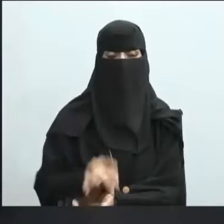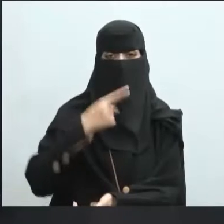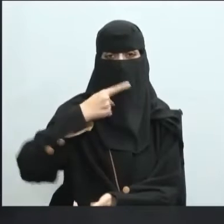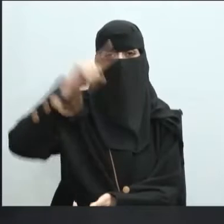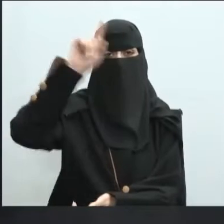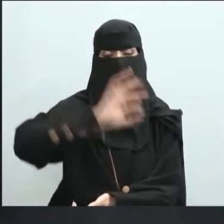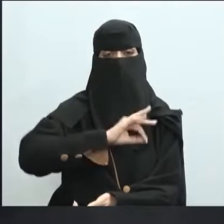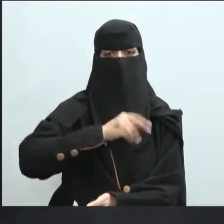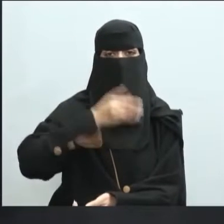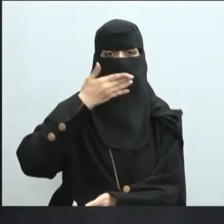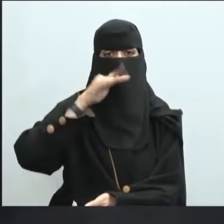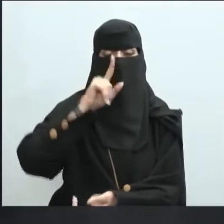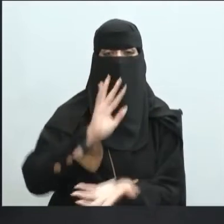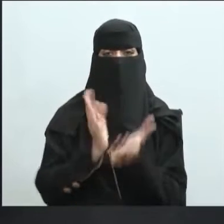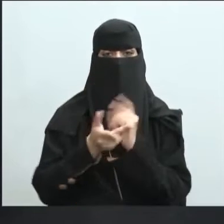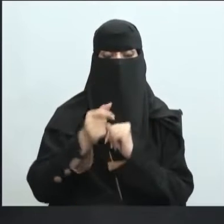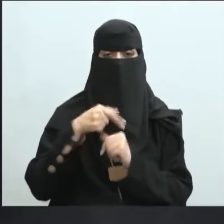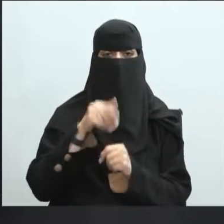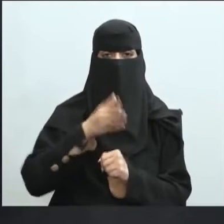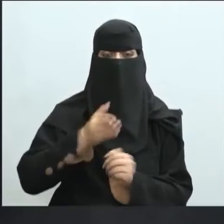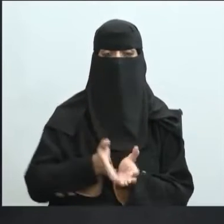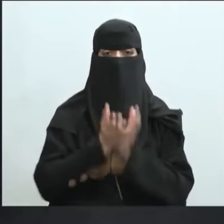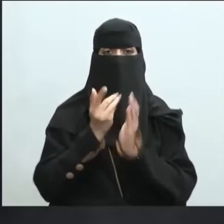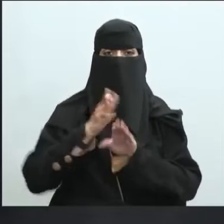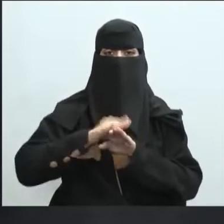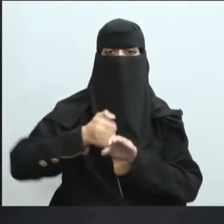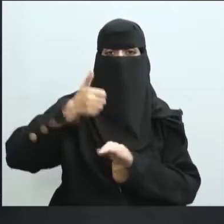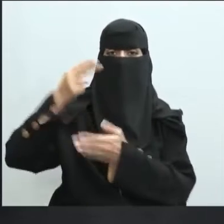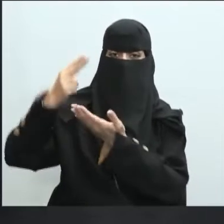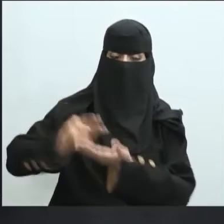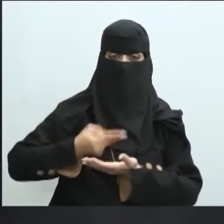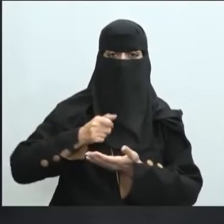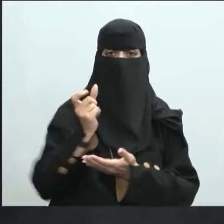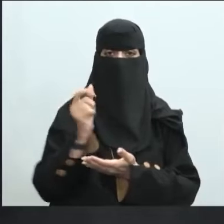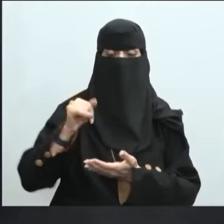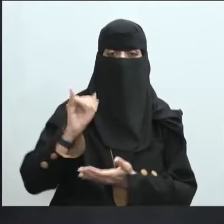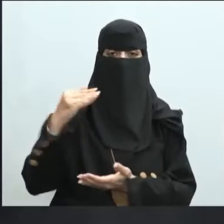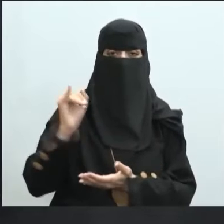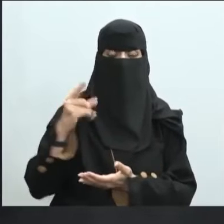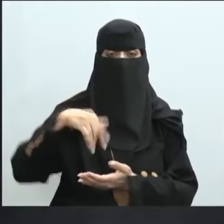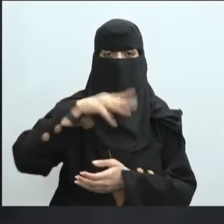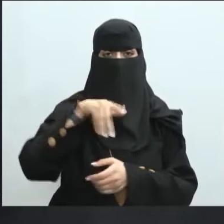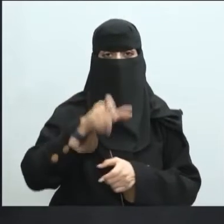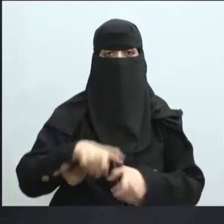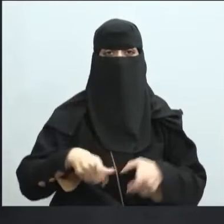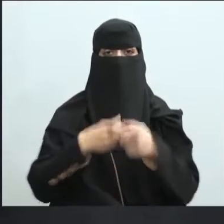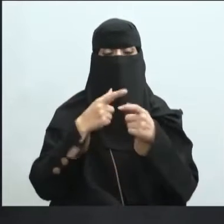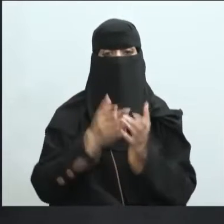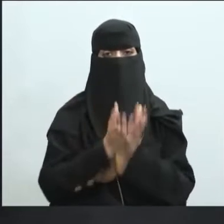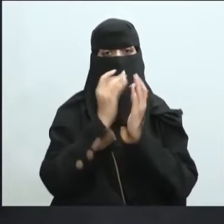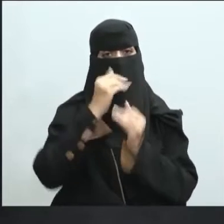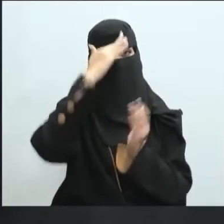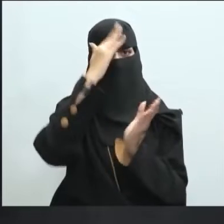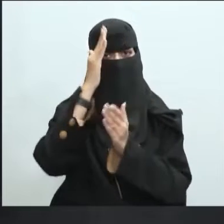بسم الله الرحمن الرحيم الحمد لله رب العالمين والصلاه والسلام على اشرف الانبياء والمرسلين نبينا محمد وعلى اله وصحبه اجمعين